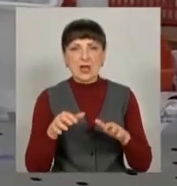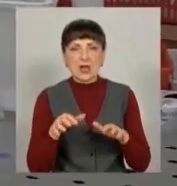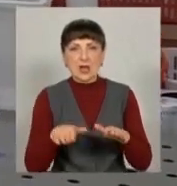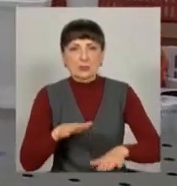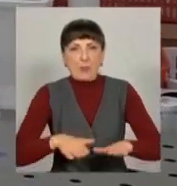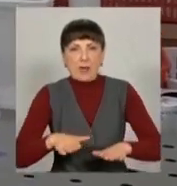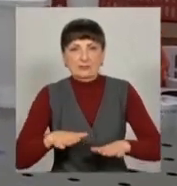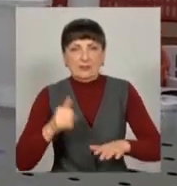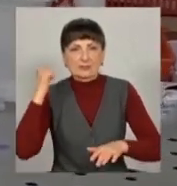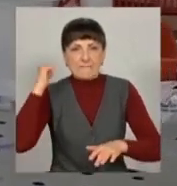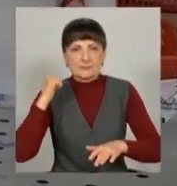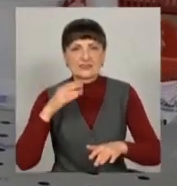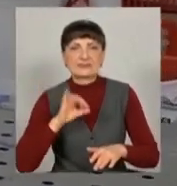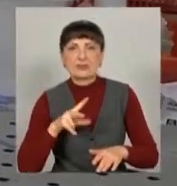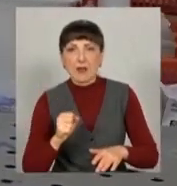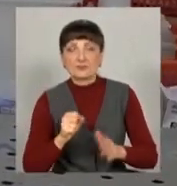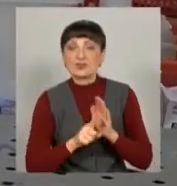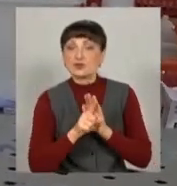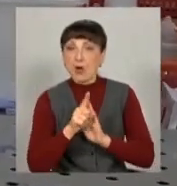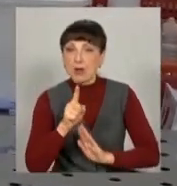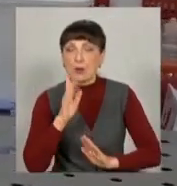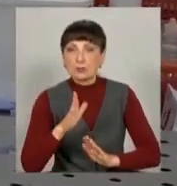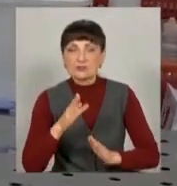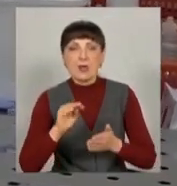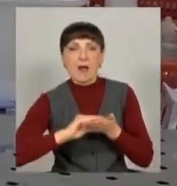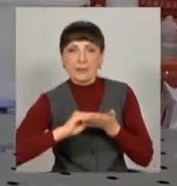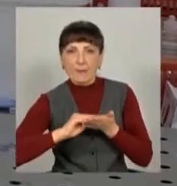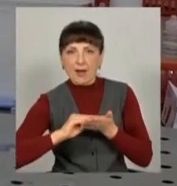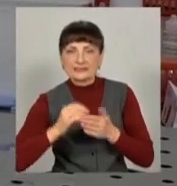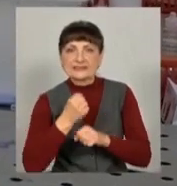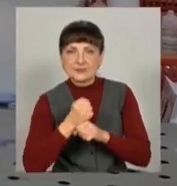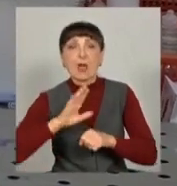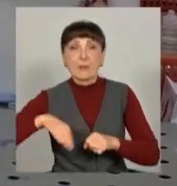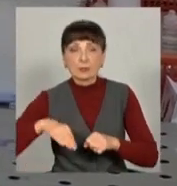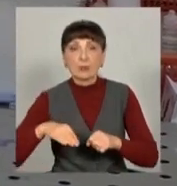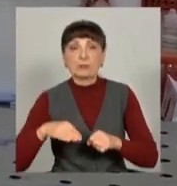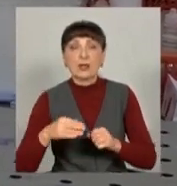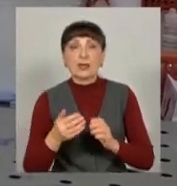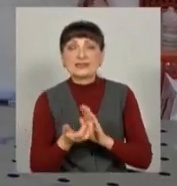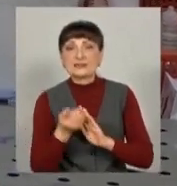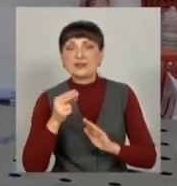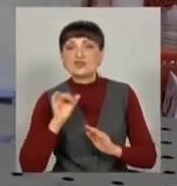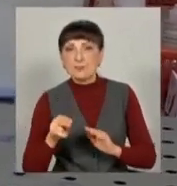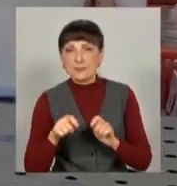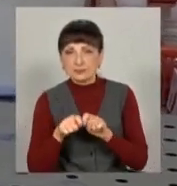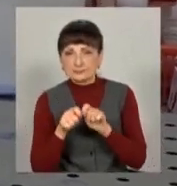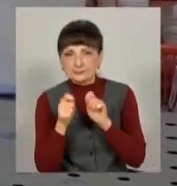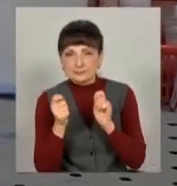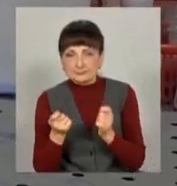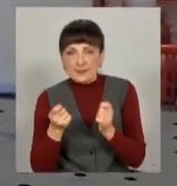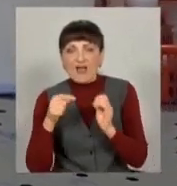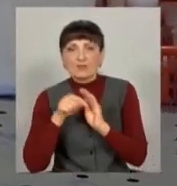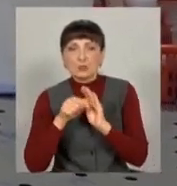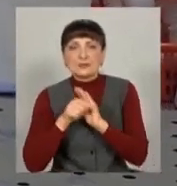нервных рецепторов. Соответственно, сначала нужно будем обрабатывать. А потом достаем чип, открываем упаковку, получается,